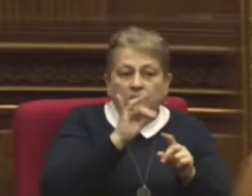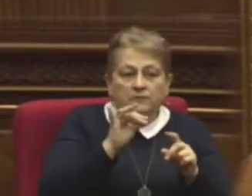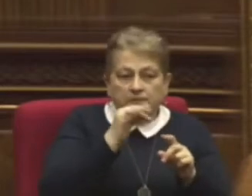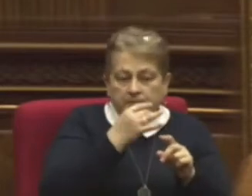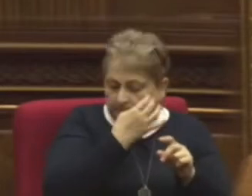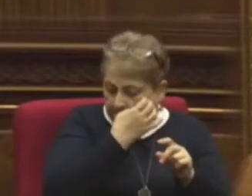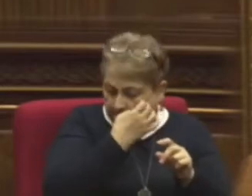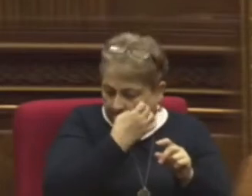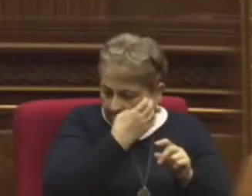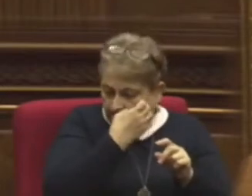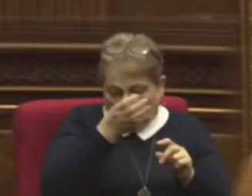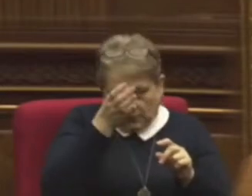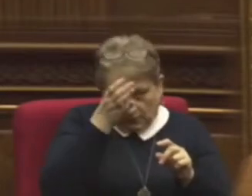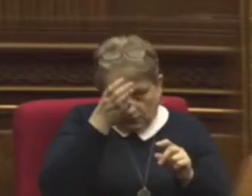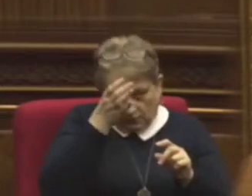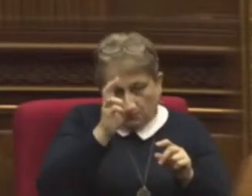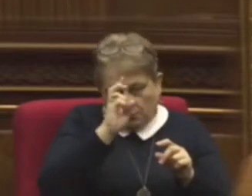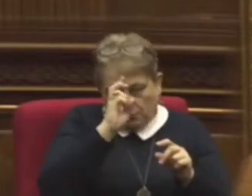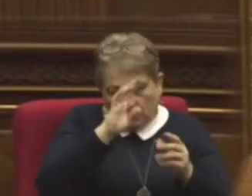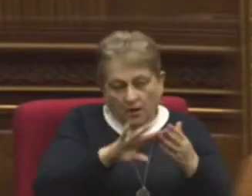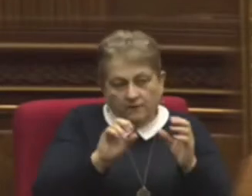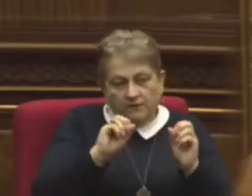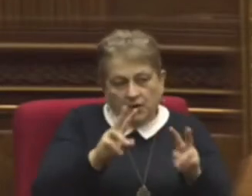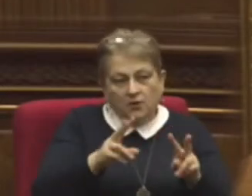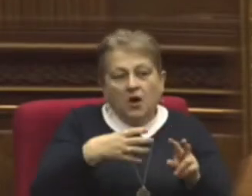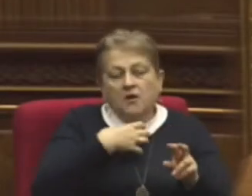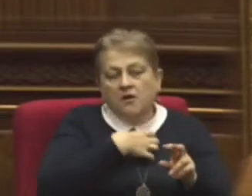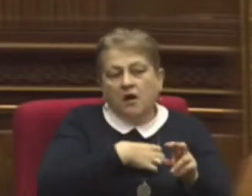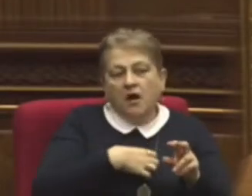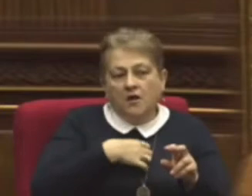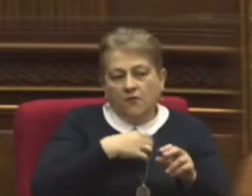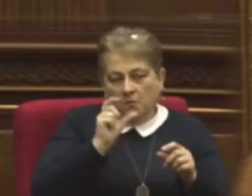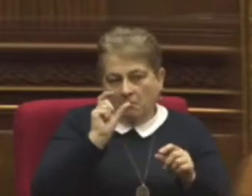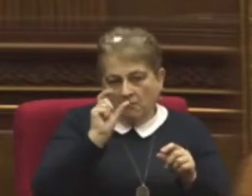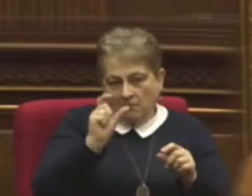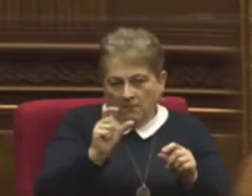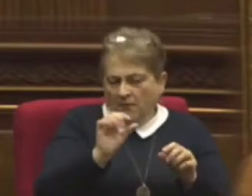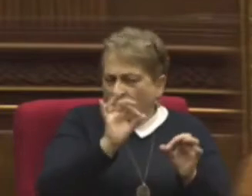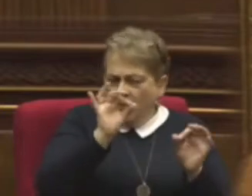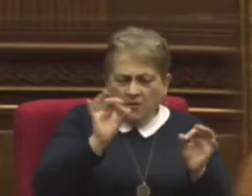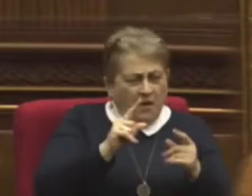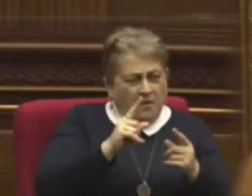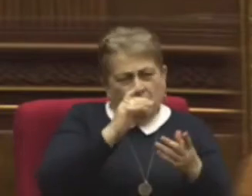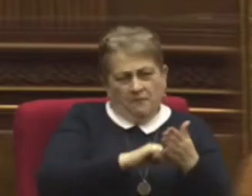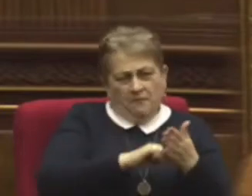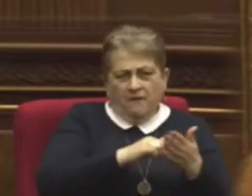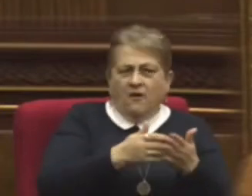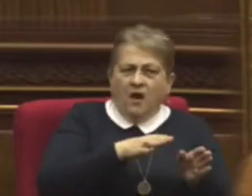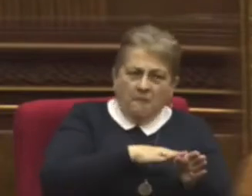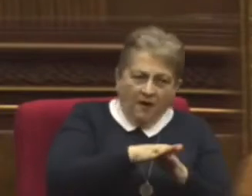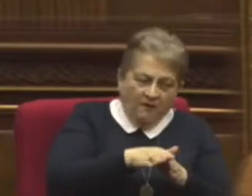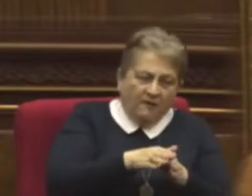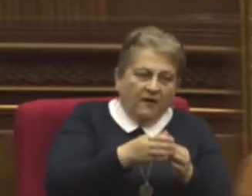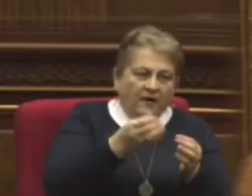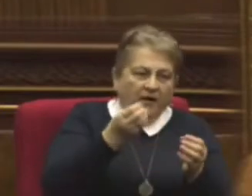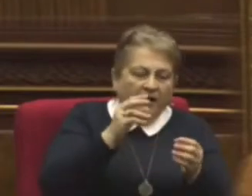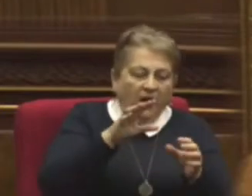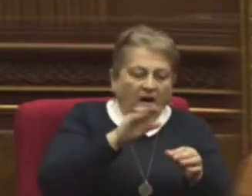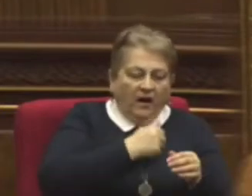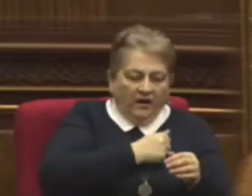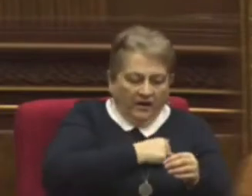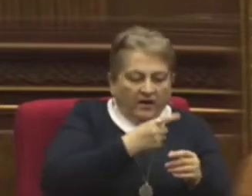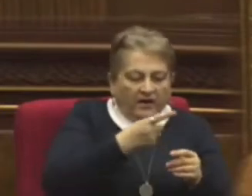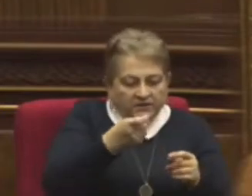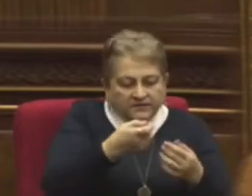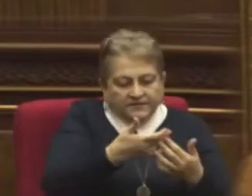որ գիտությունը պետության անվտանգության կարևորագույն մասն է, ոչ միայն այն պատճառով, որ ապահովում է անմիջական անվտանգության